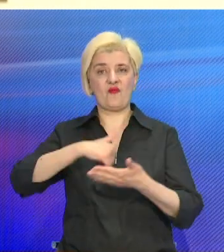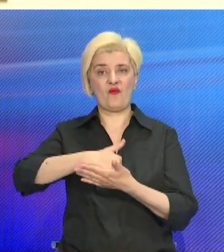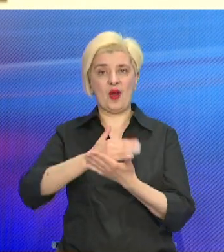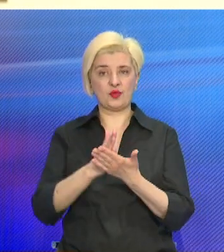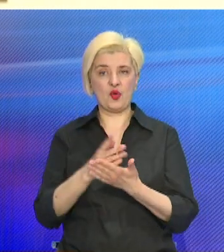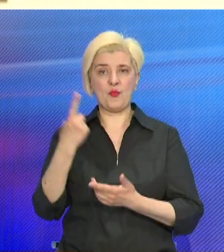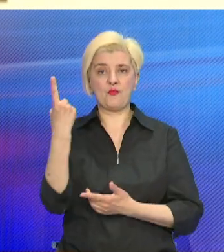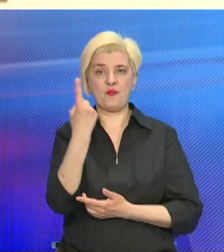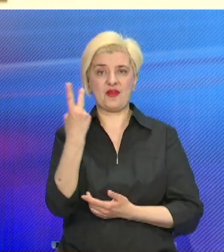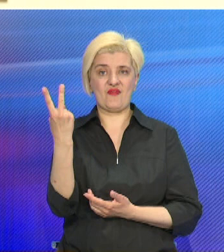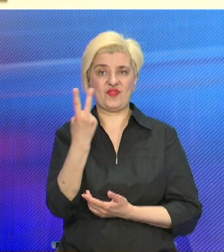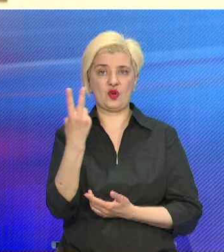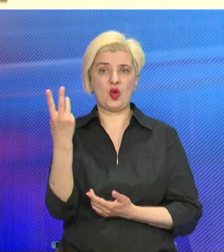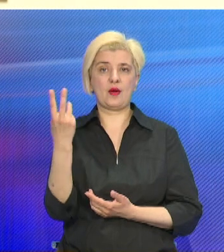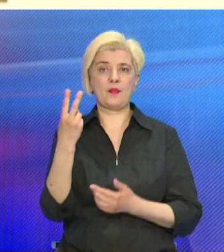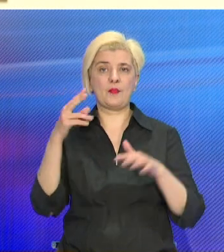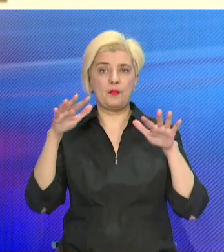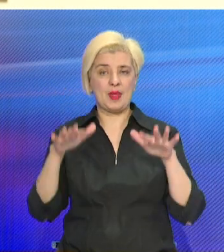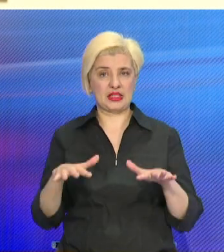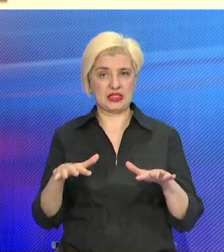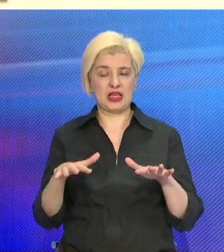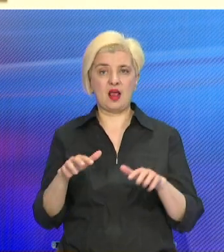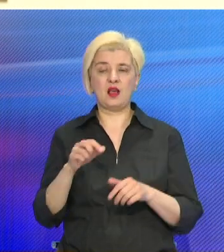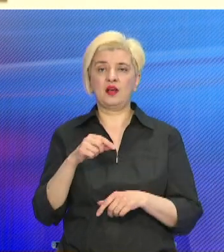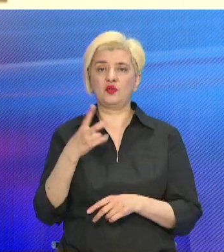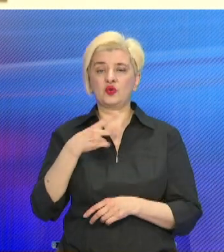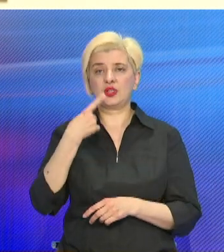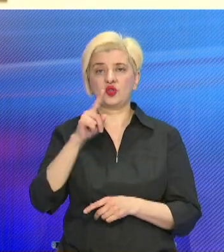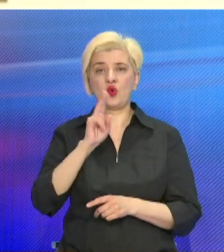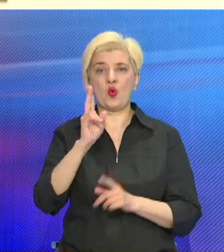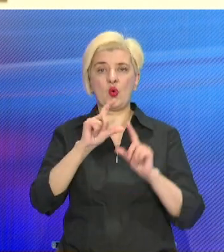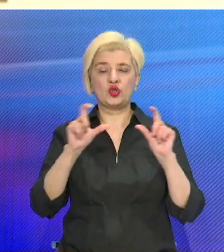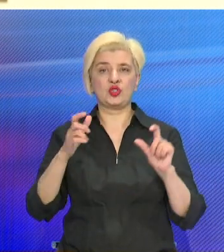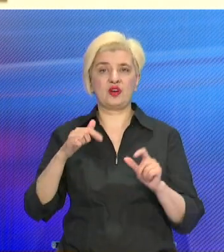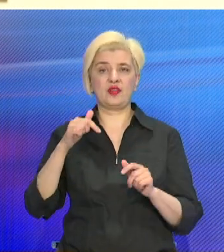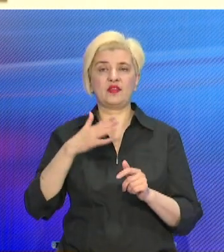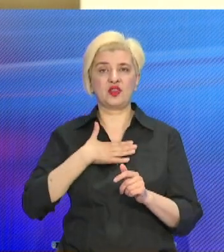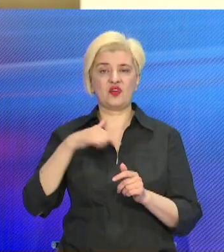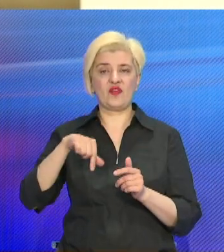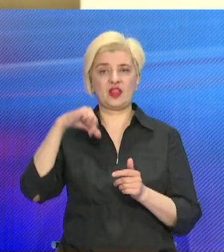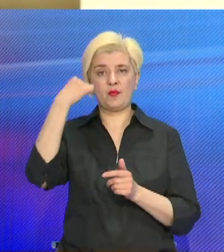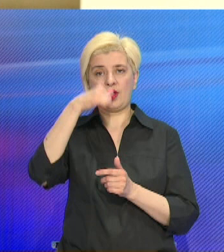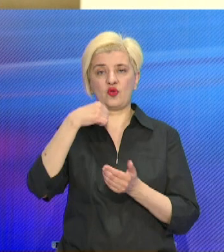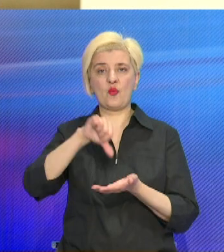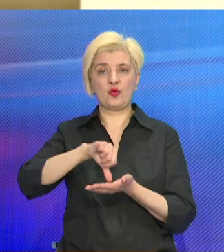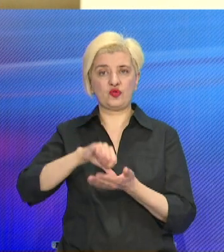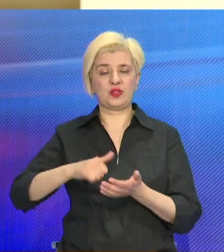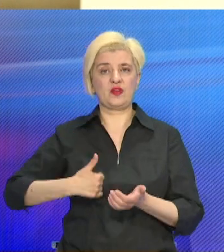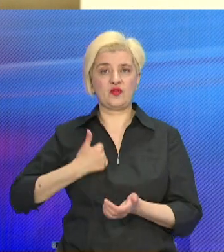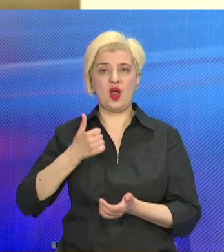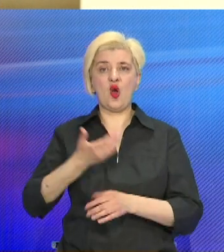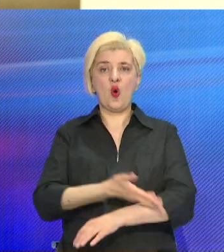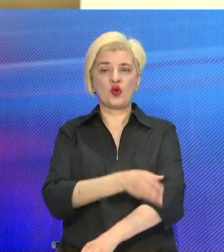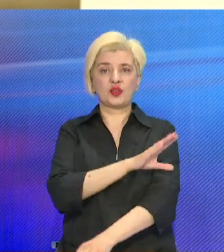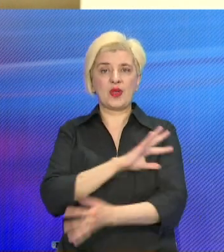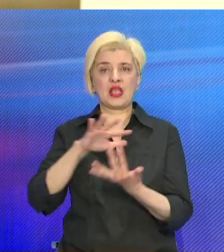и второе место. Вообще нужно сказать, что колледжи в этом году наши очень достойно поучаствовали. Ашмянский аграрно-экономический